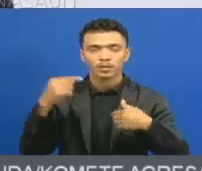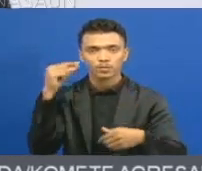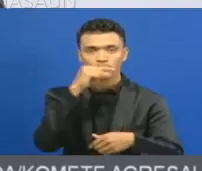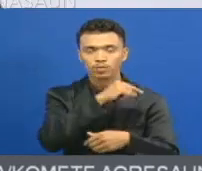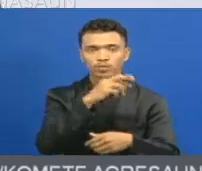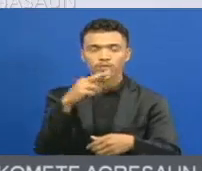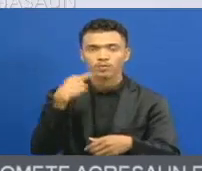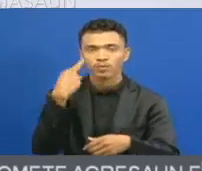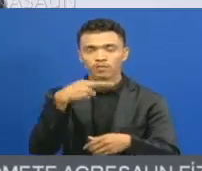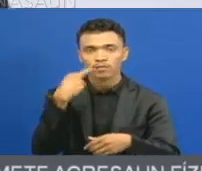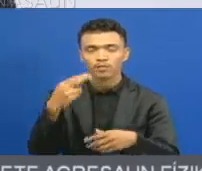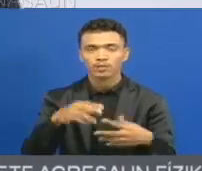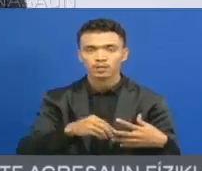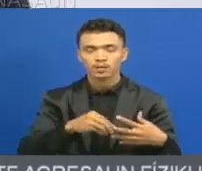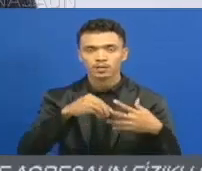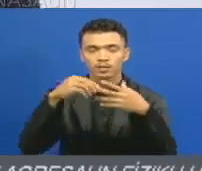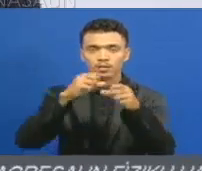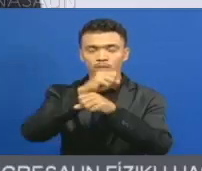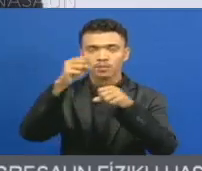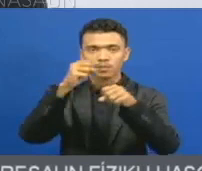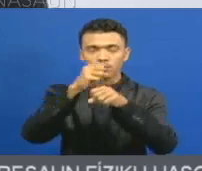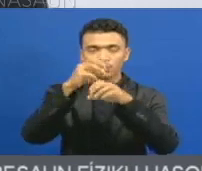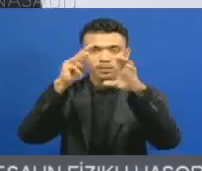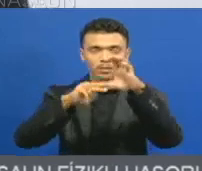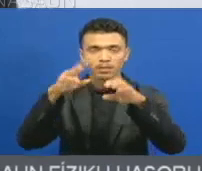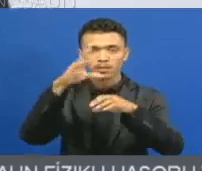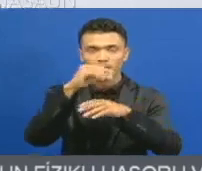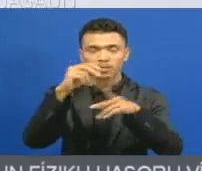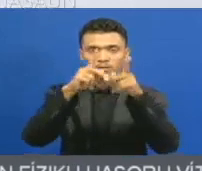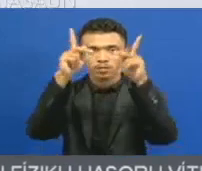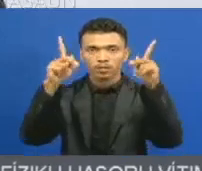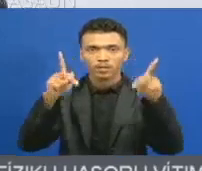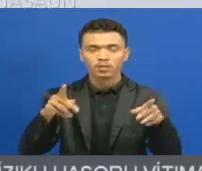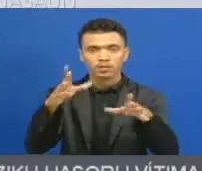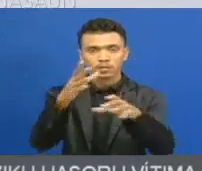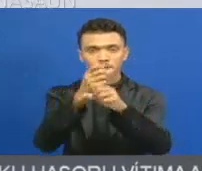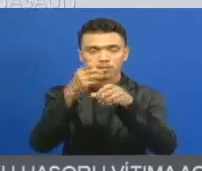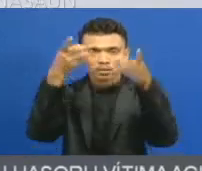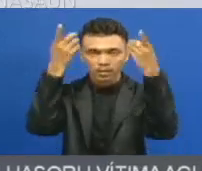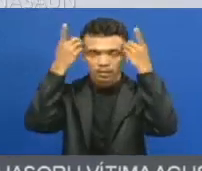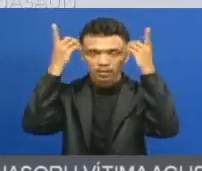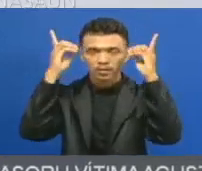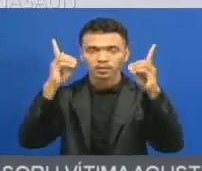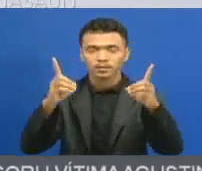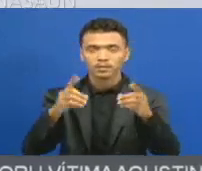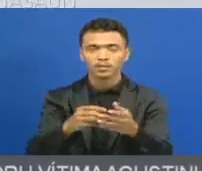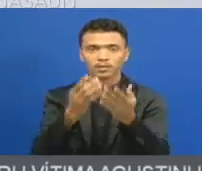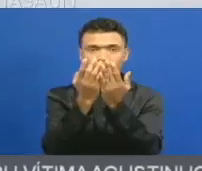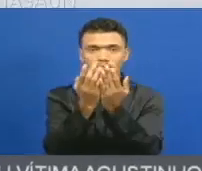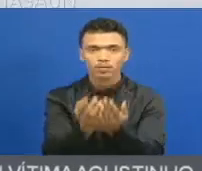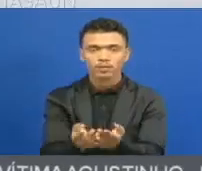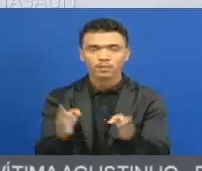fos. Lili magba lojas kios kesir ne, kami si tomo medidas ini pak. Sanksi administratif paling tora lima